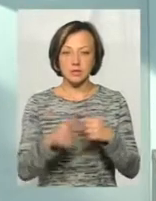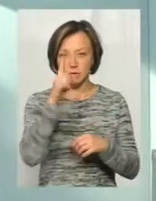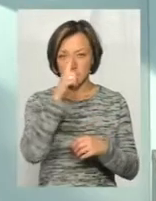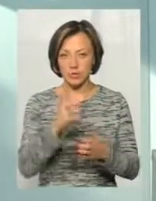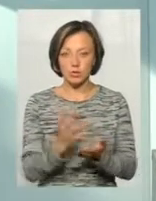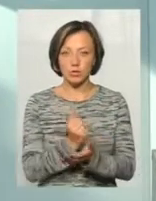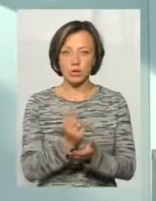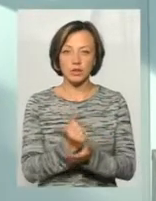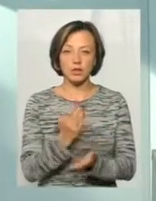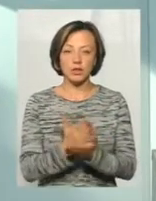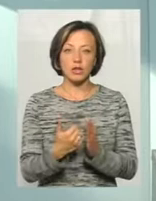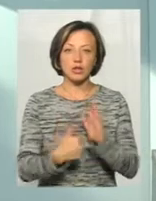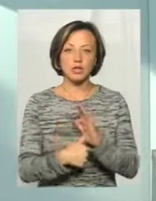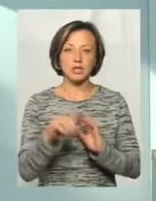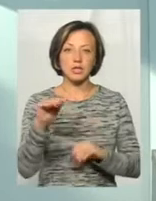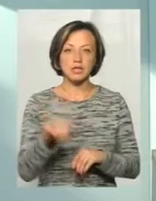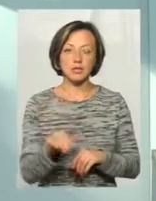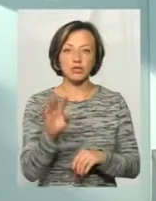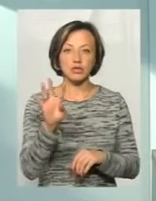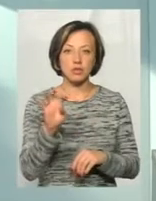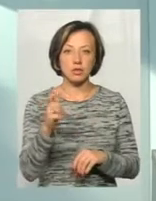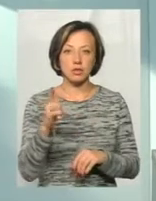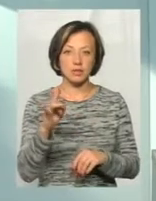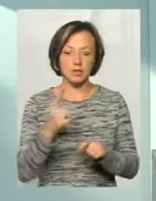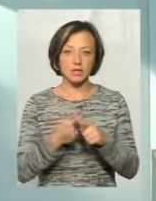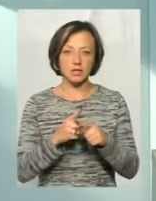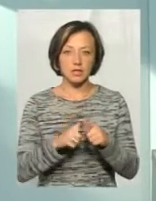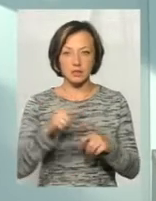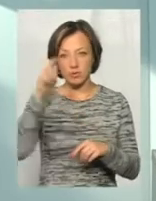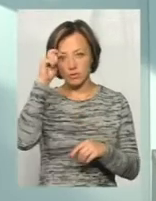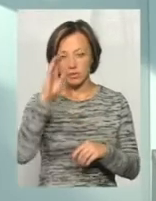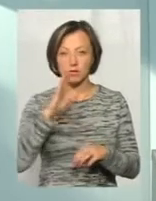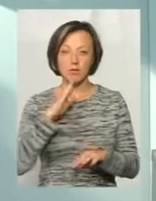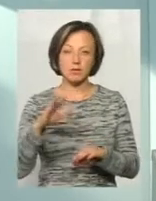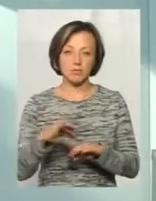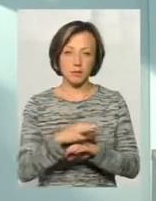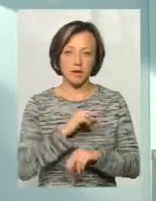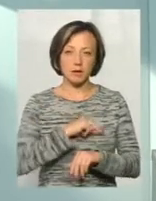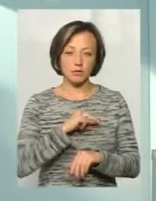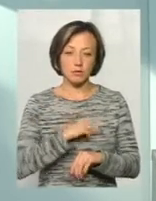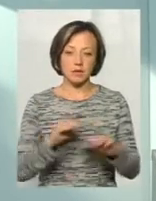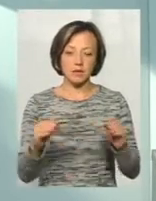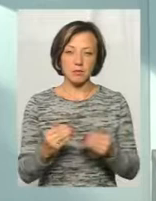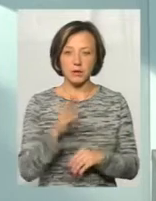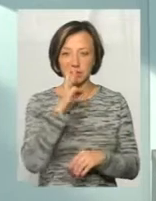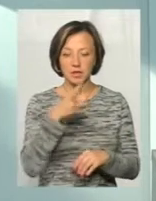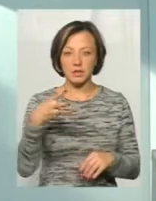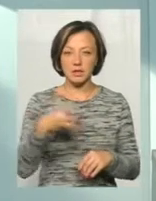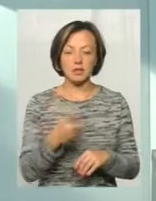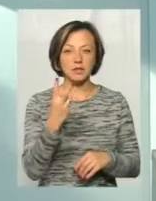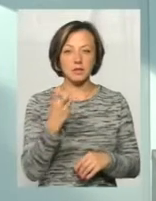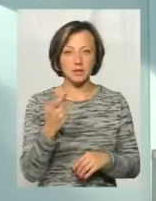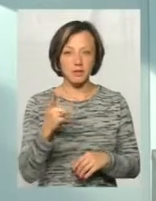дохід становить 6400 гривень. Тобто це чоловік, дружина працює, отримує мінімальну зарплату 3200